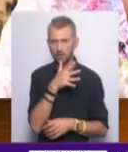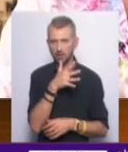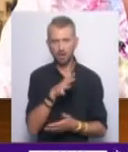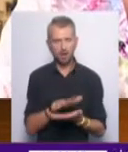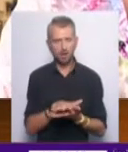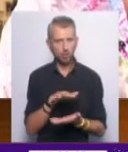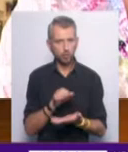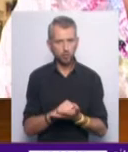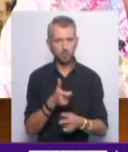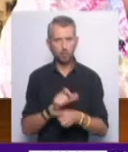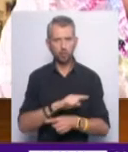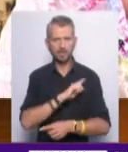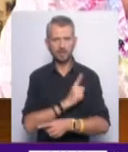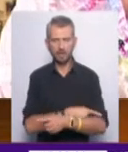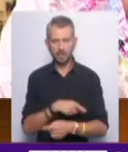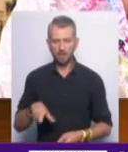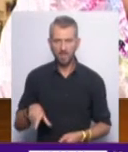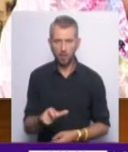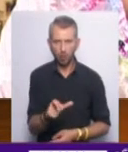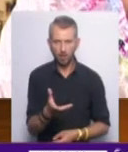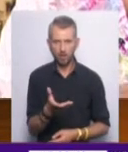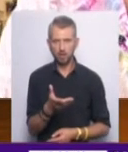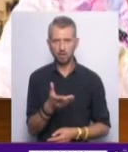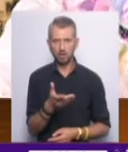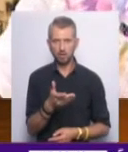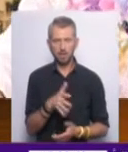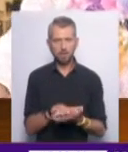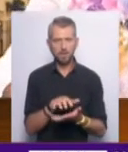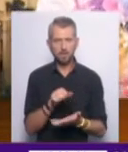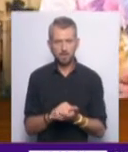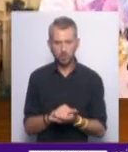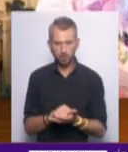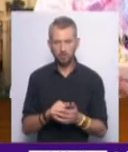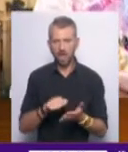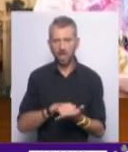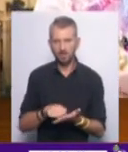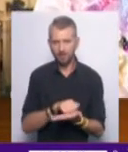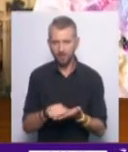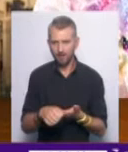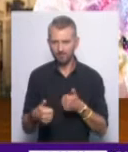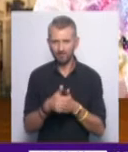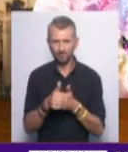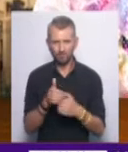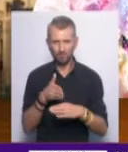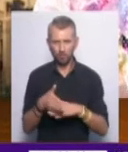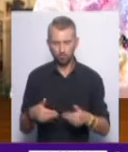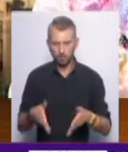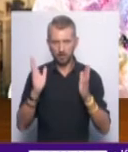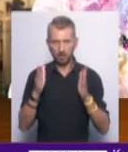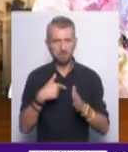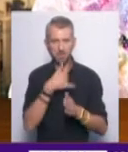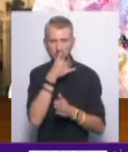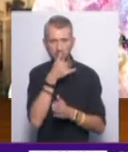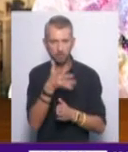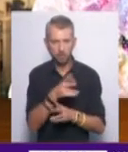очень сильная дорога, вернее, повреждена асфальт при входе в подъезд. Парадная. Угу. И мы прямо никак не